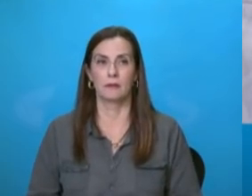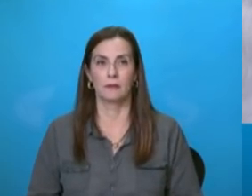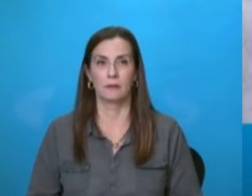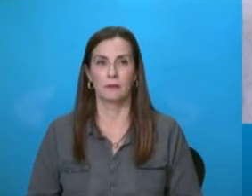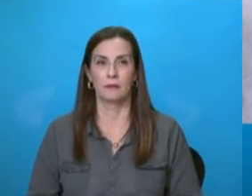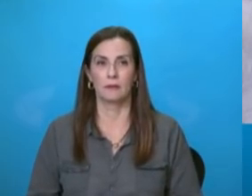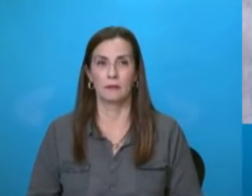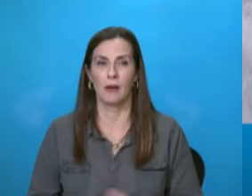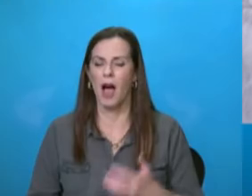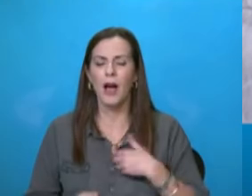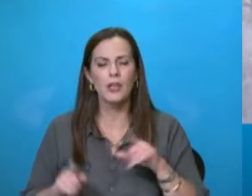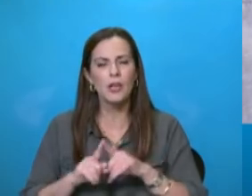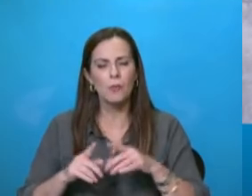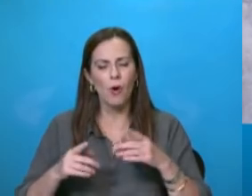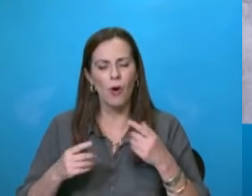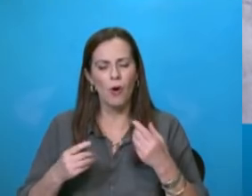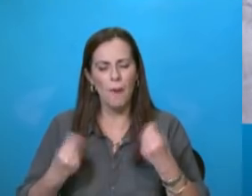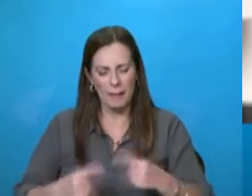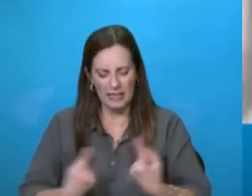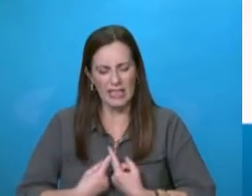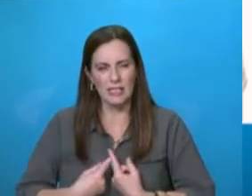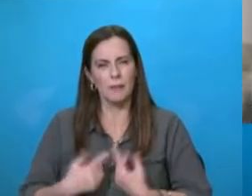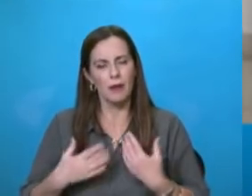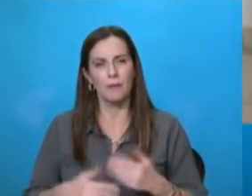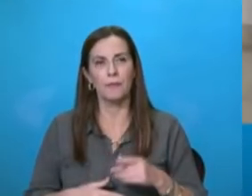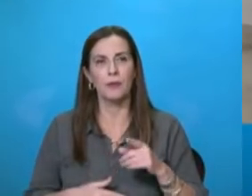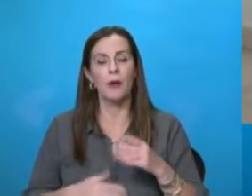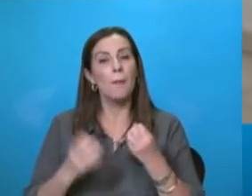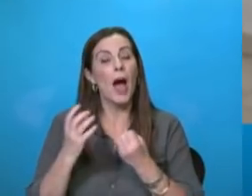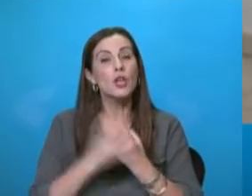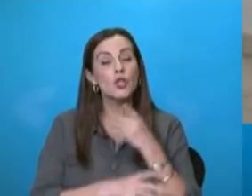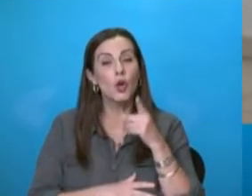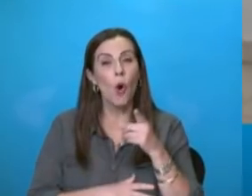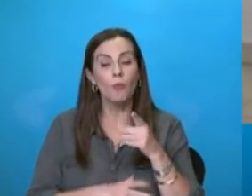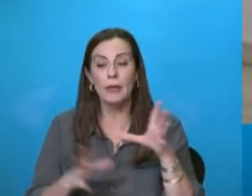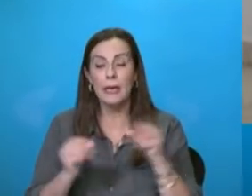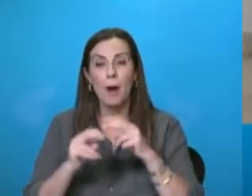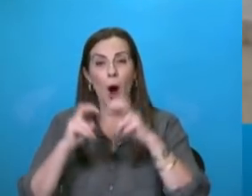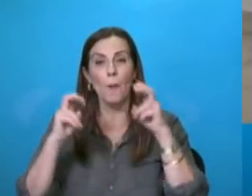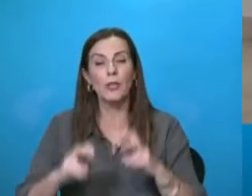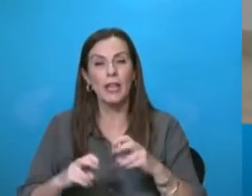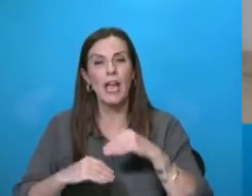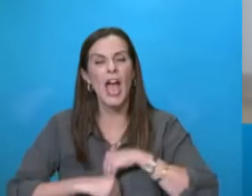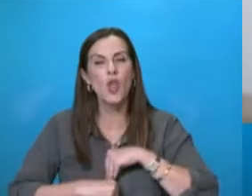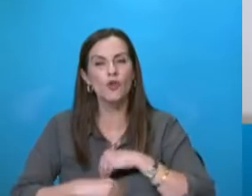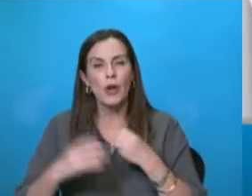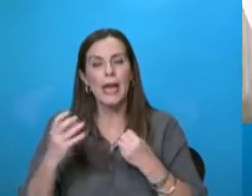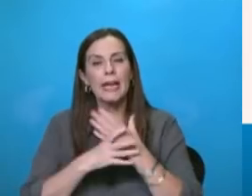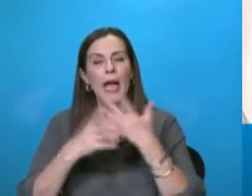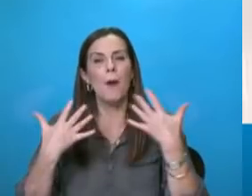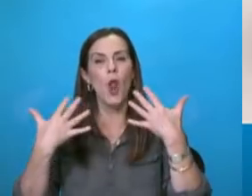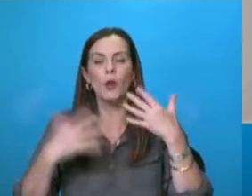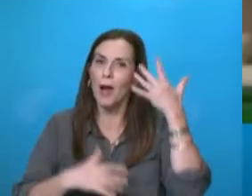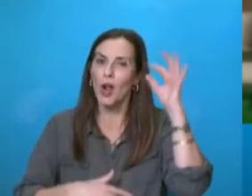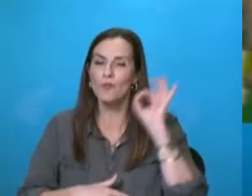את מאבדת את עצמך לאט לאט. במסגרת השיקום שלו ובעזרת עמותת אנוש, הוא הקים את לונה פארק